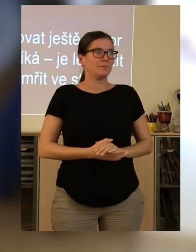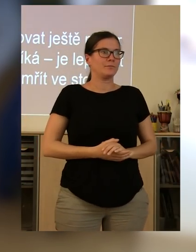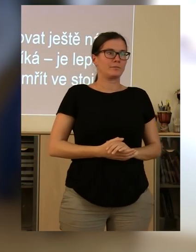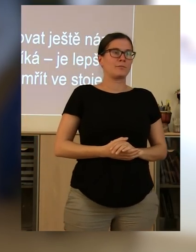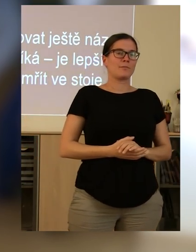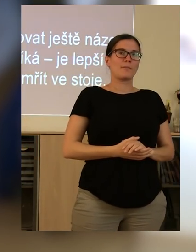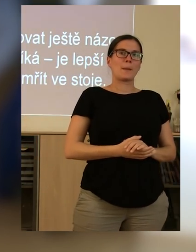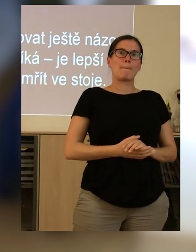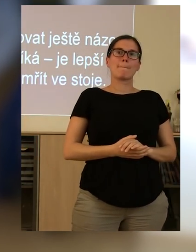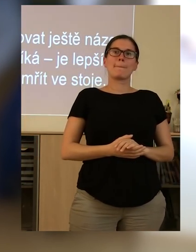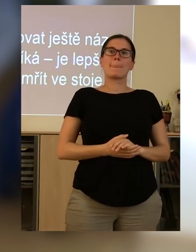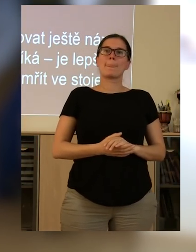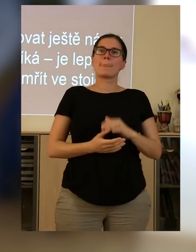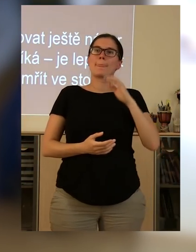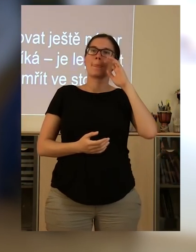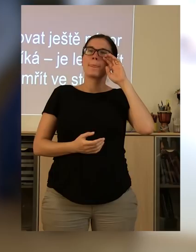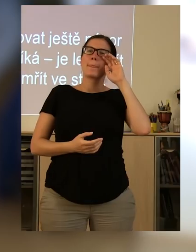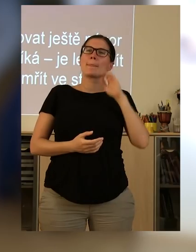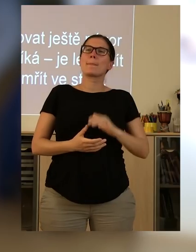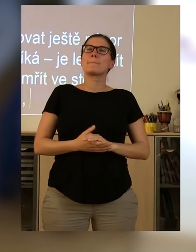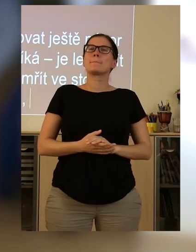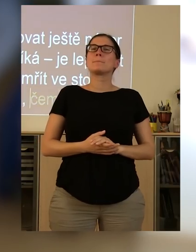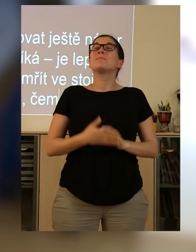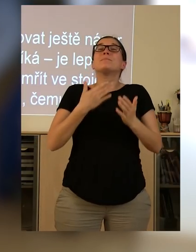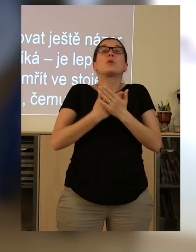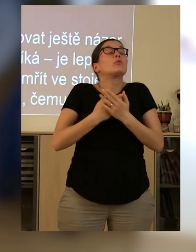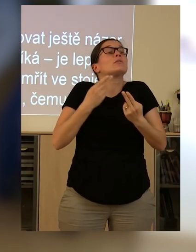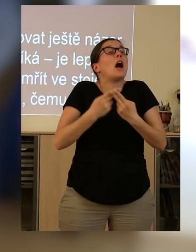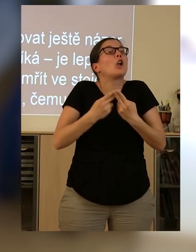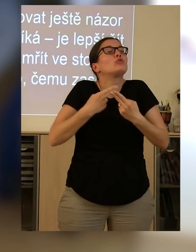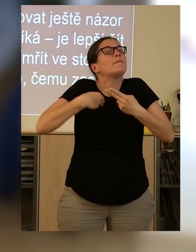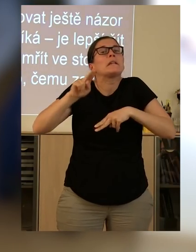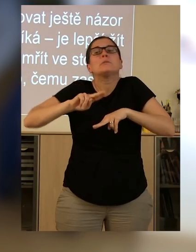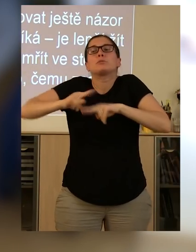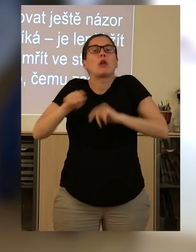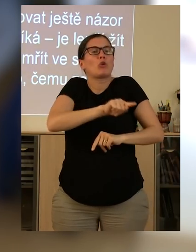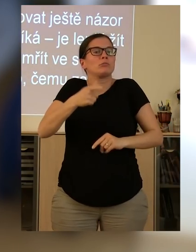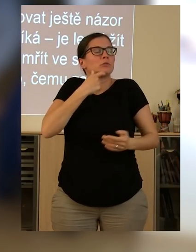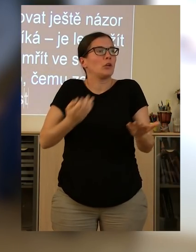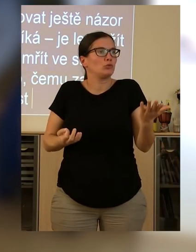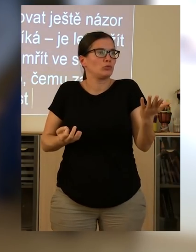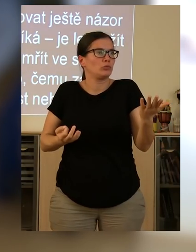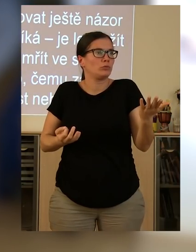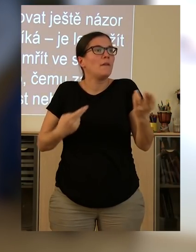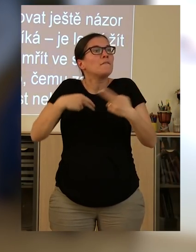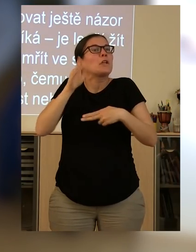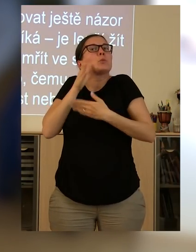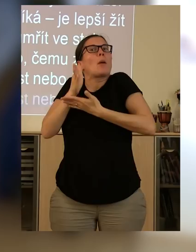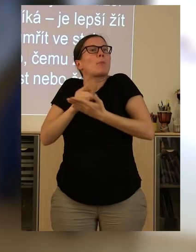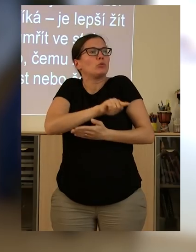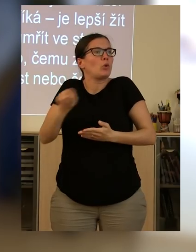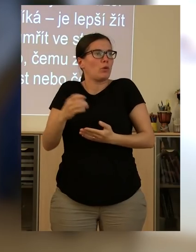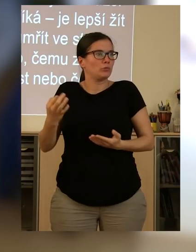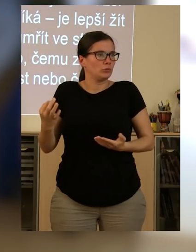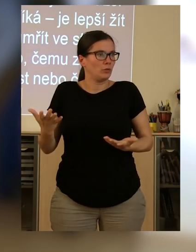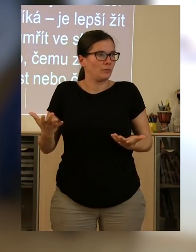Jo? A pak jde vlastně o to, čemu zase člověk dá přednost nebo čemu naslouchá. Pokud vím, tak tradičně, a u